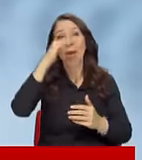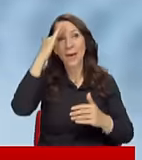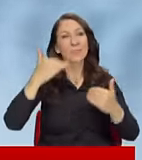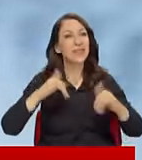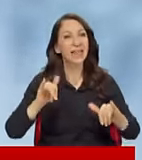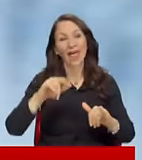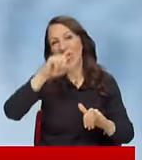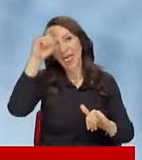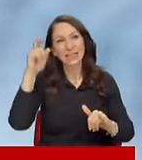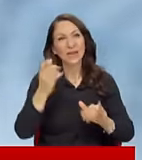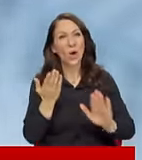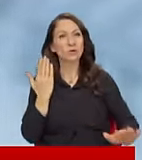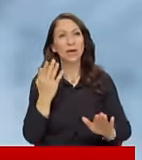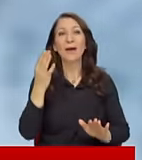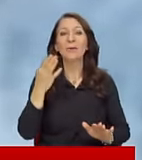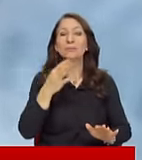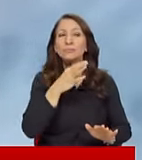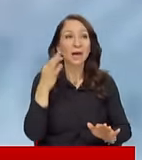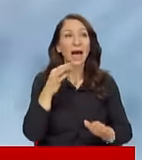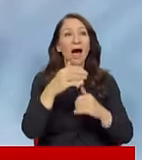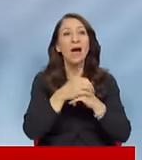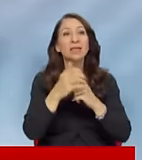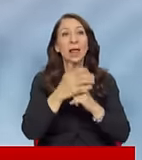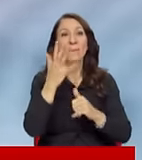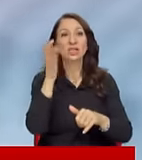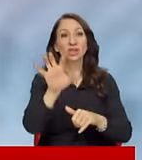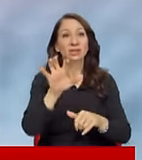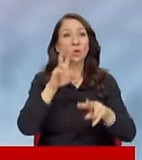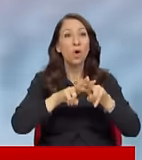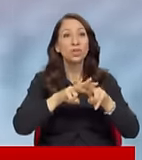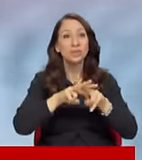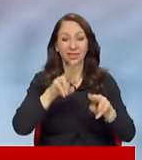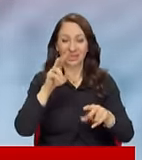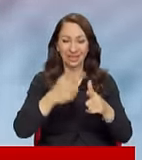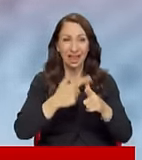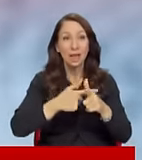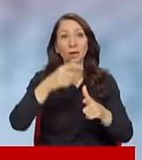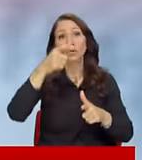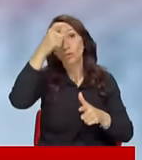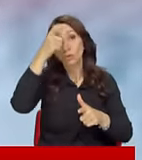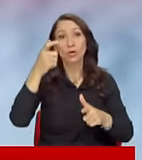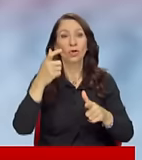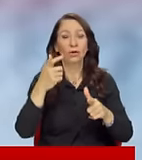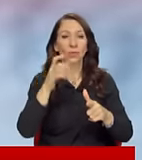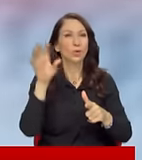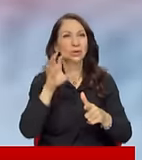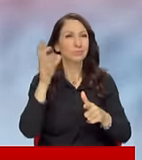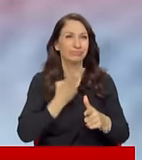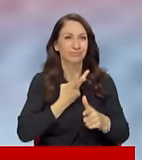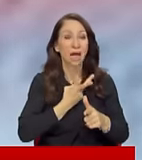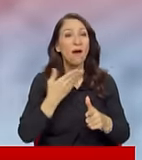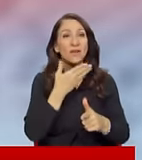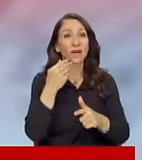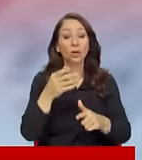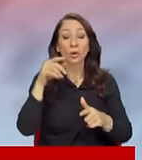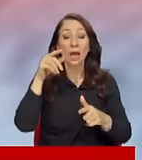tatili yaz sezonu öncesine denk gelince Antalya'daki 5 yıldızlı otellerde yerli turiste avantajlı fırsatlar sunuyor.